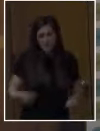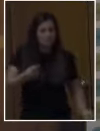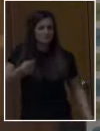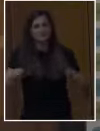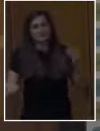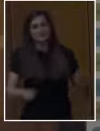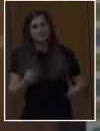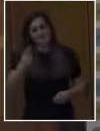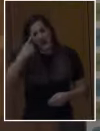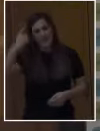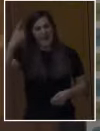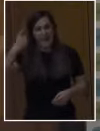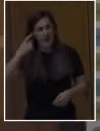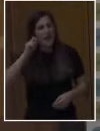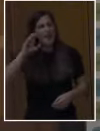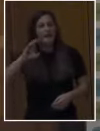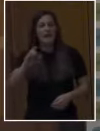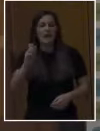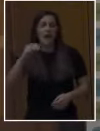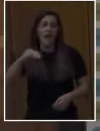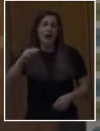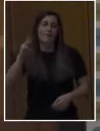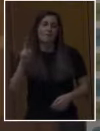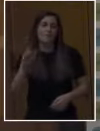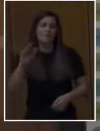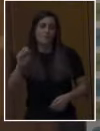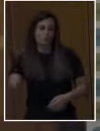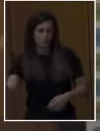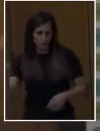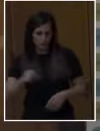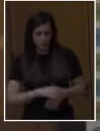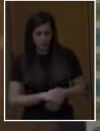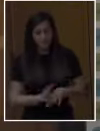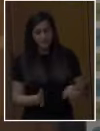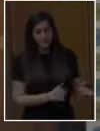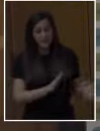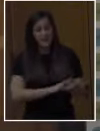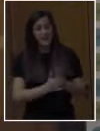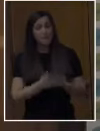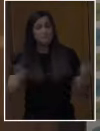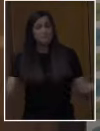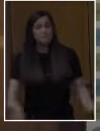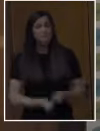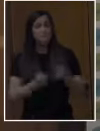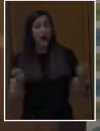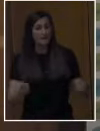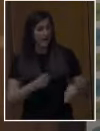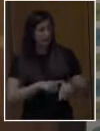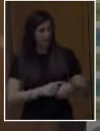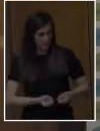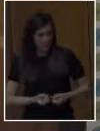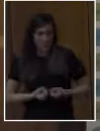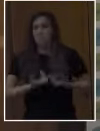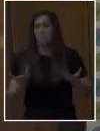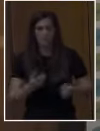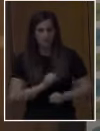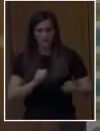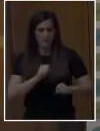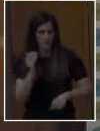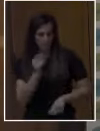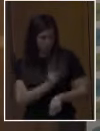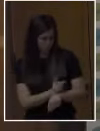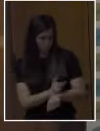Καμί. Οι μεγάλες πράξεις δεν γίνονται όμως από μία παρόρμηση.